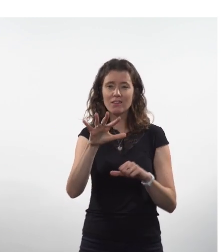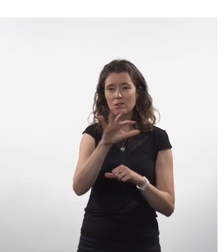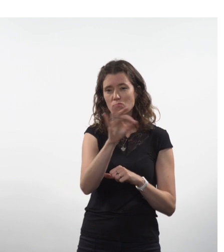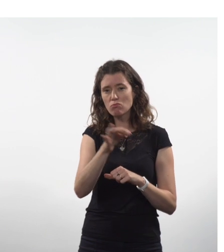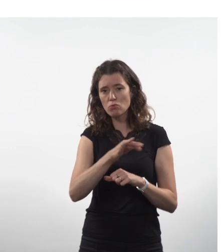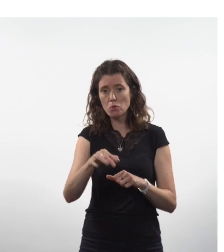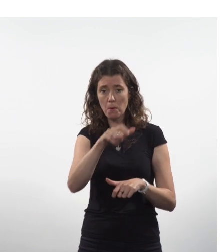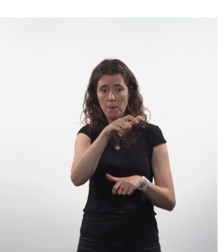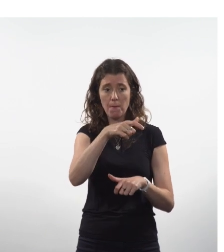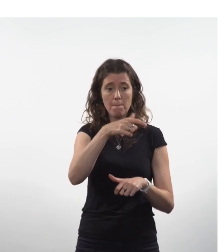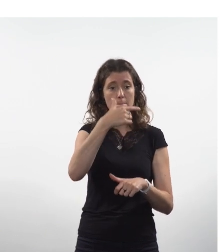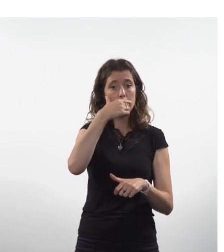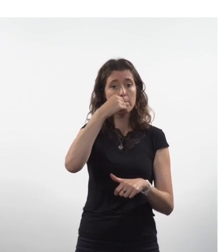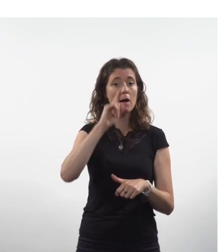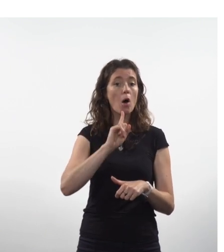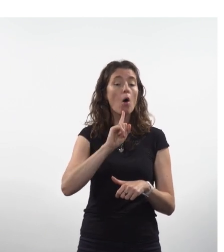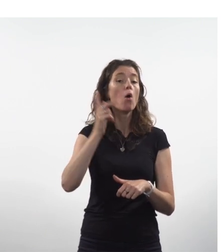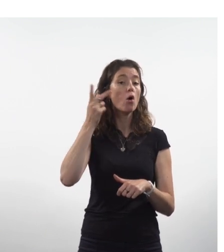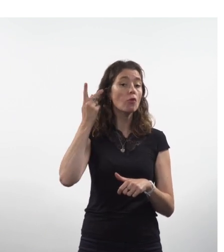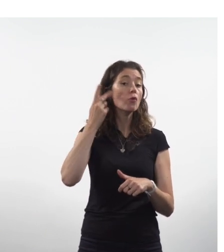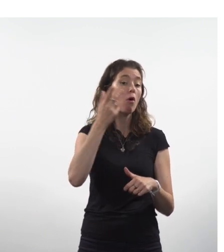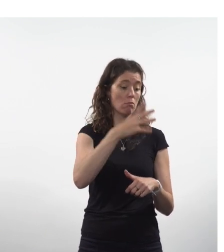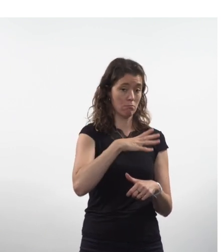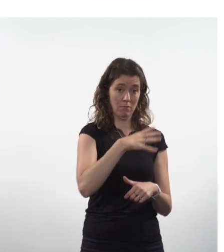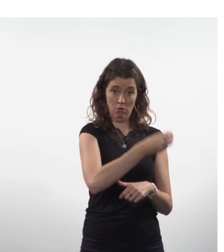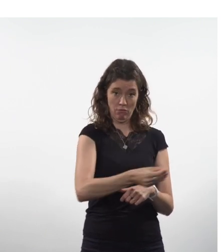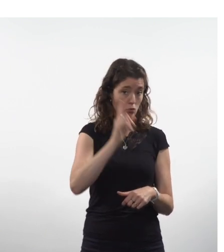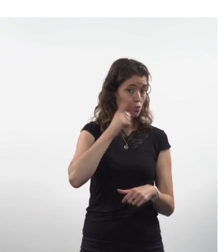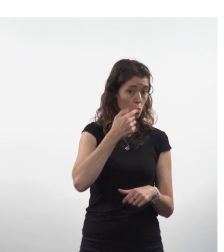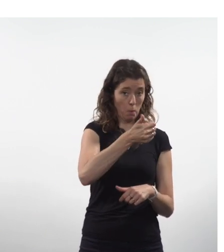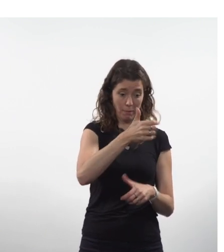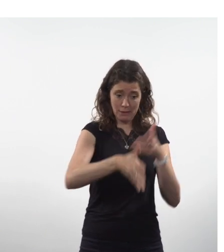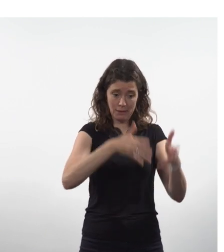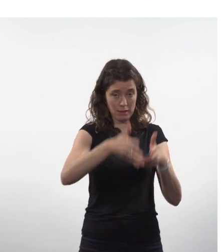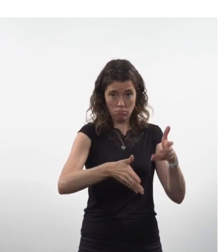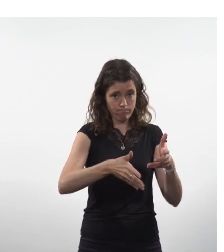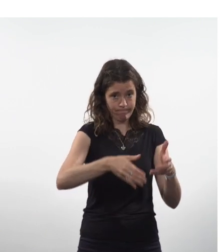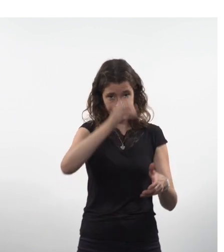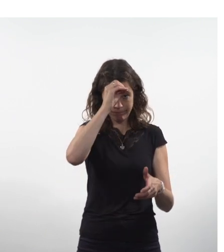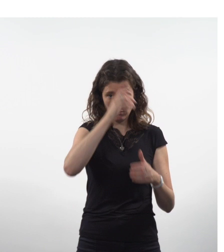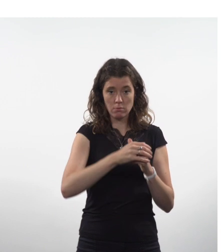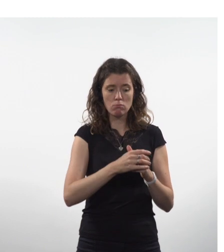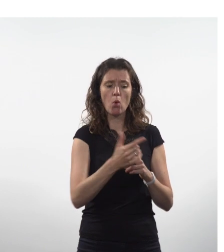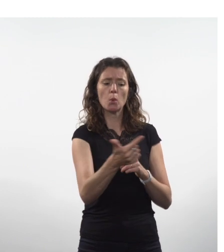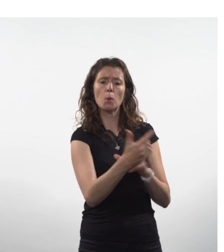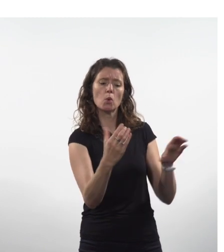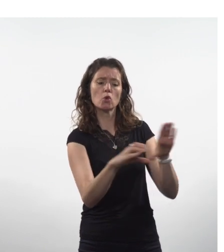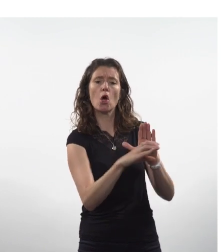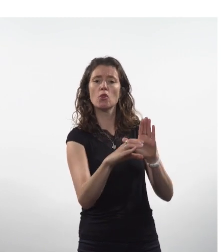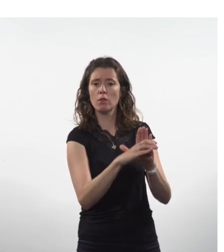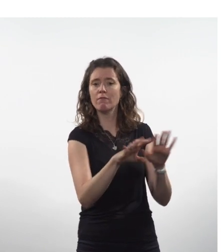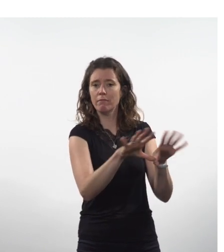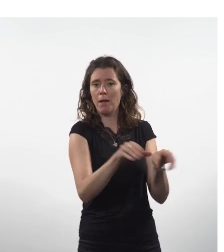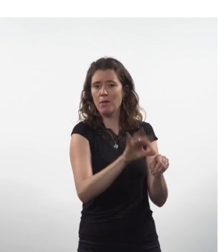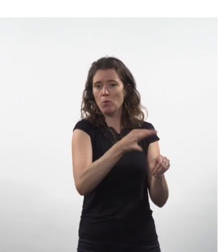95% des parents entendants d'enfants sourds ne parlent pas la langue des signes. C'est-à-dire qu'il y a un code gestuel qui se met en place à la maison, mais que c'est pas